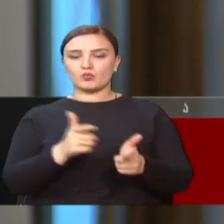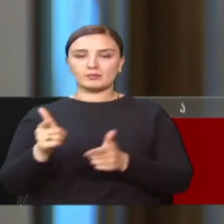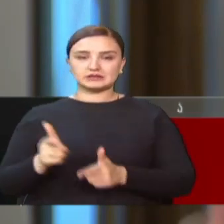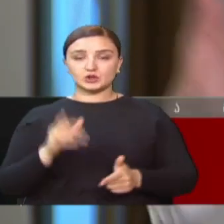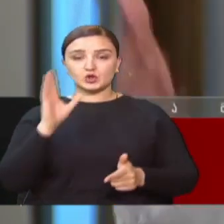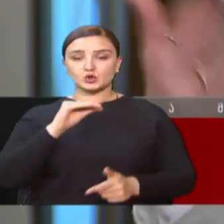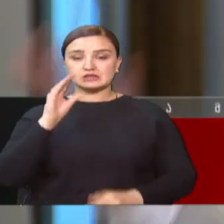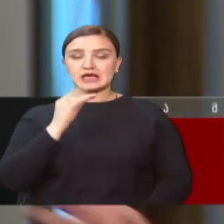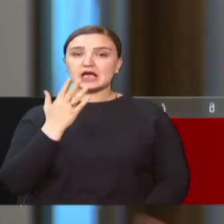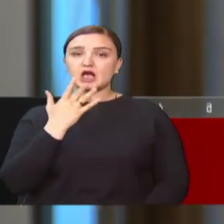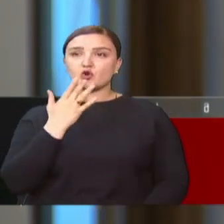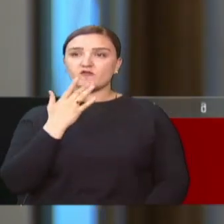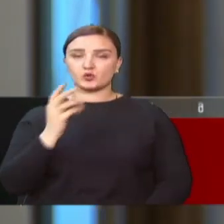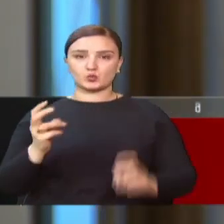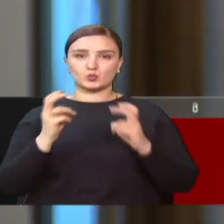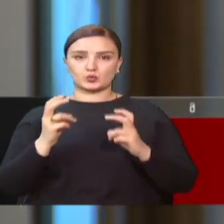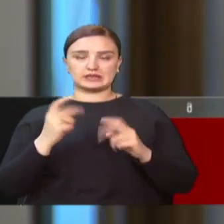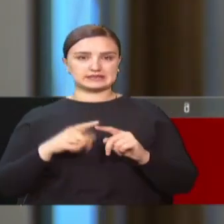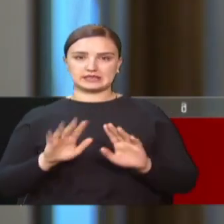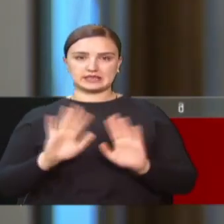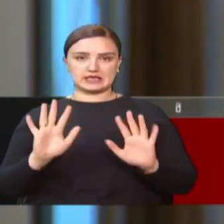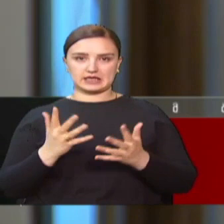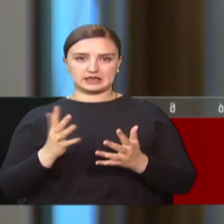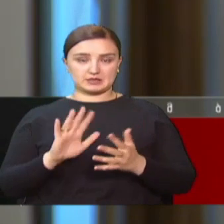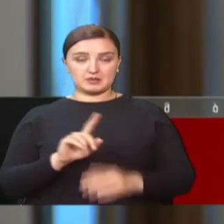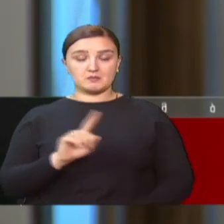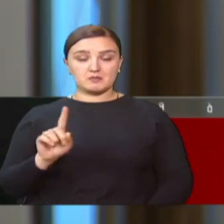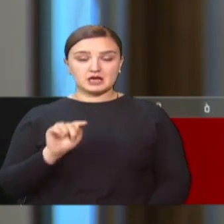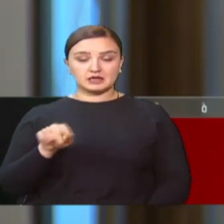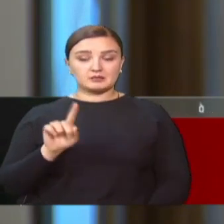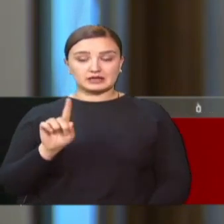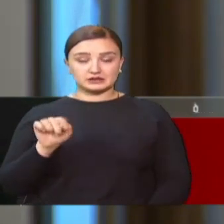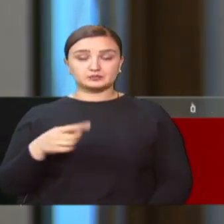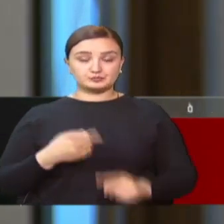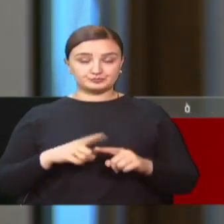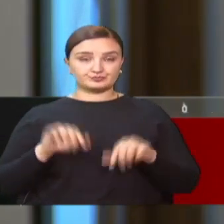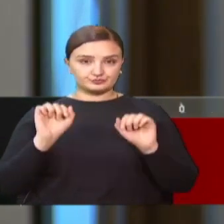როდესაც ეროვნული მასშტაბით ეს არ ხდება. თუმცა, რა ვიცი, გარკვეულწილად ეს